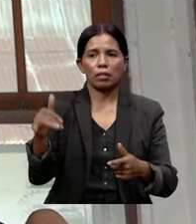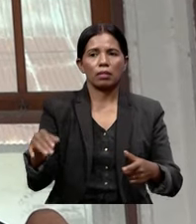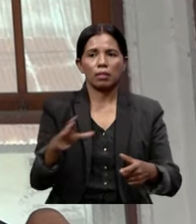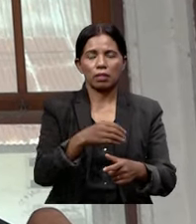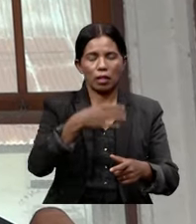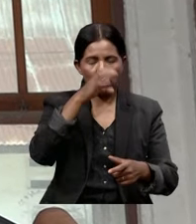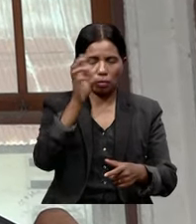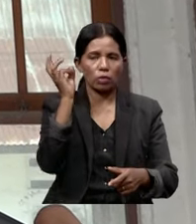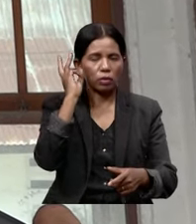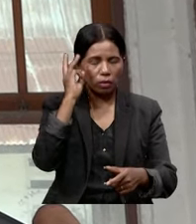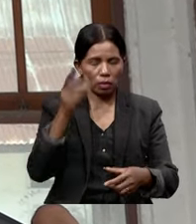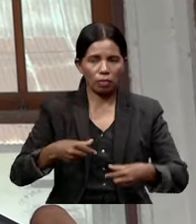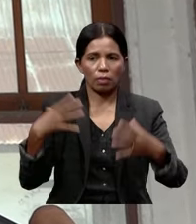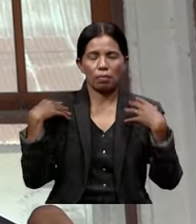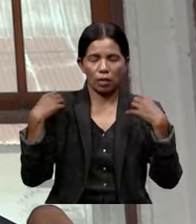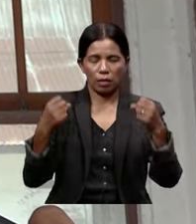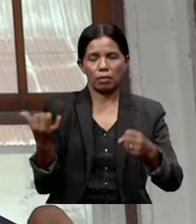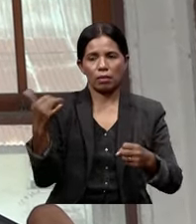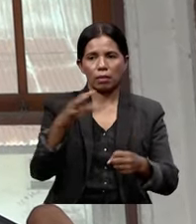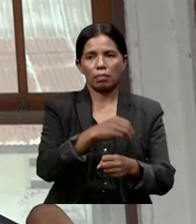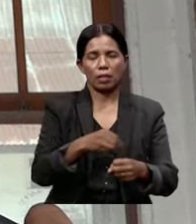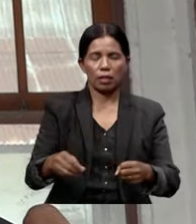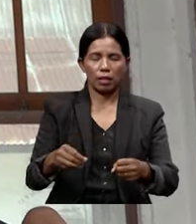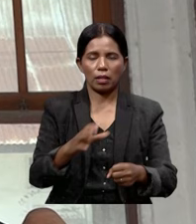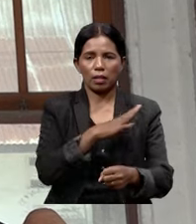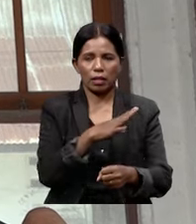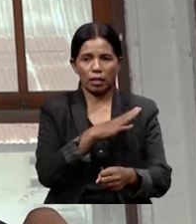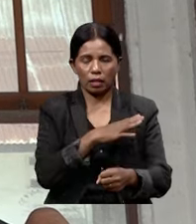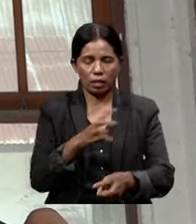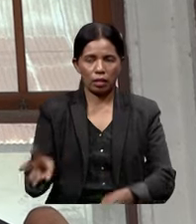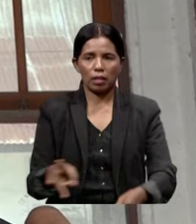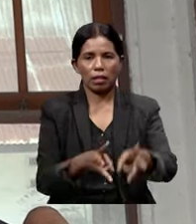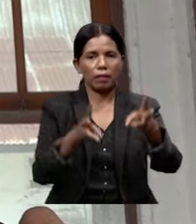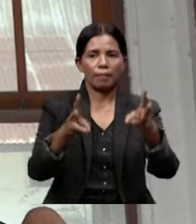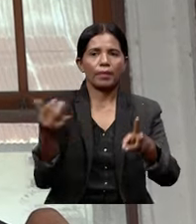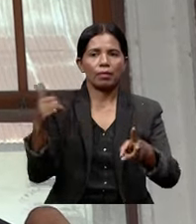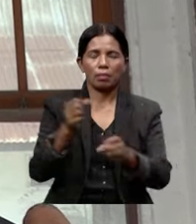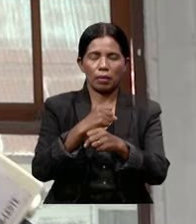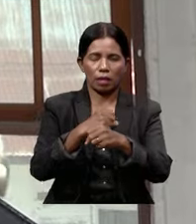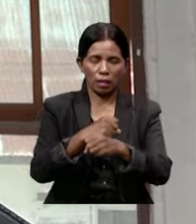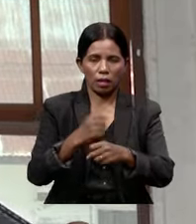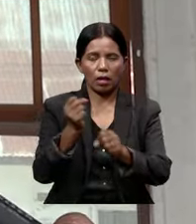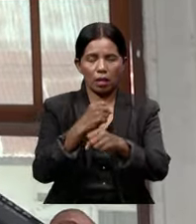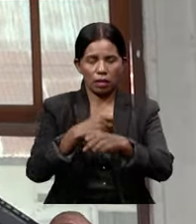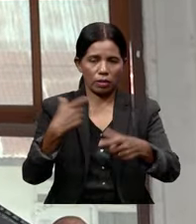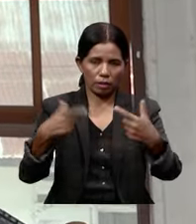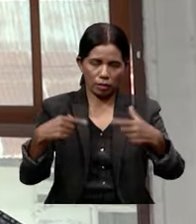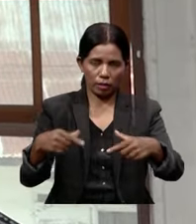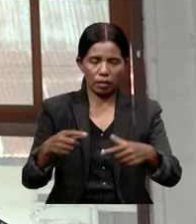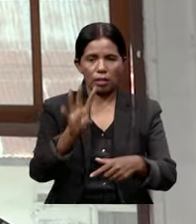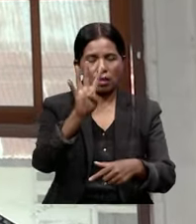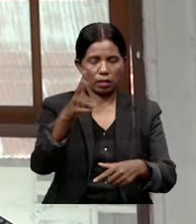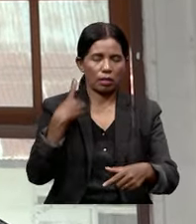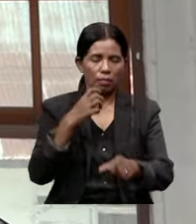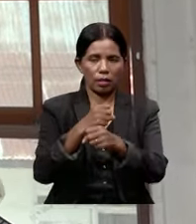alkohol antau fobrani basira para sira bele tuba malu ya talan natunne sirbel halo asal tu malu. Nai hat mak kami halo identifikasi